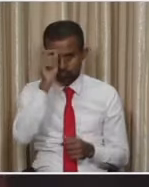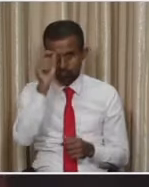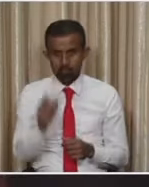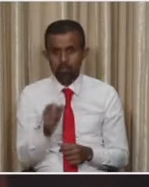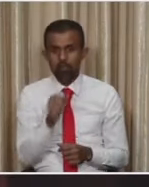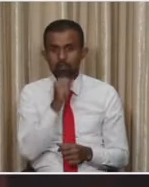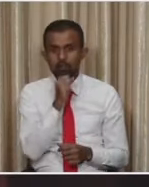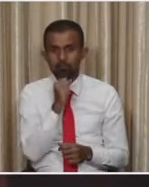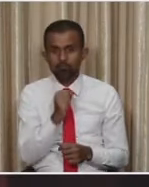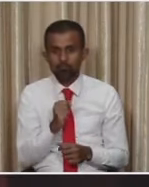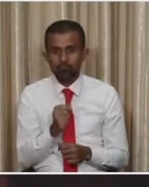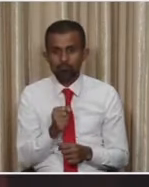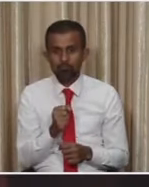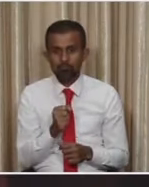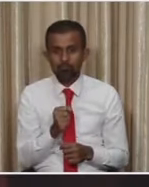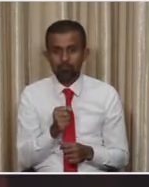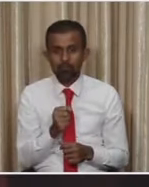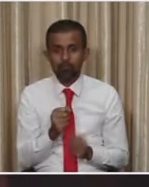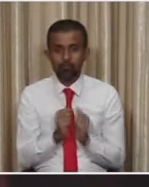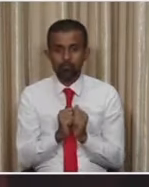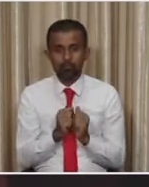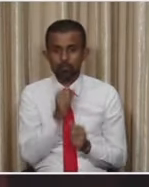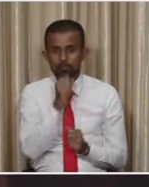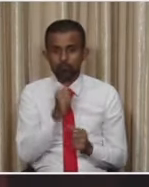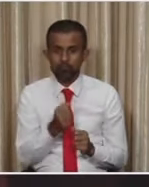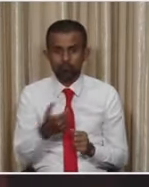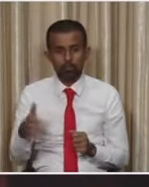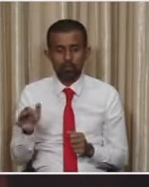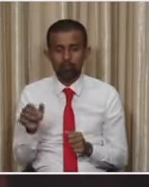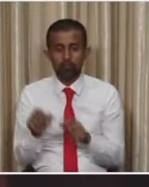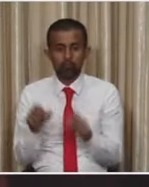විශ්‍රාමික ප්‍රජාවගේ ඇත්ත වශයෙන්ම